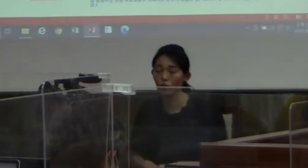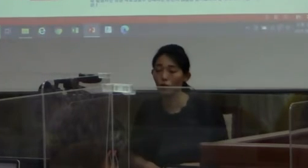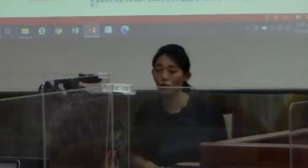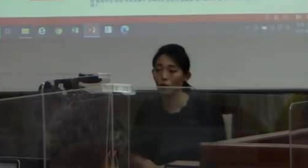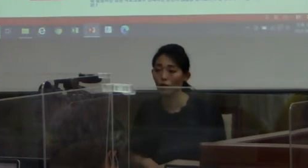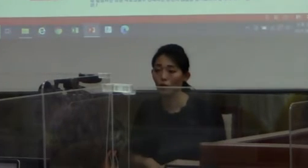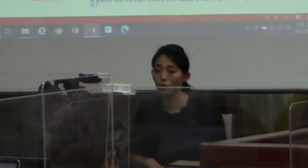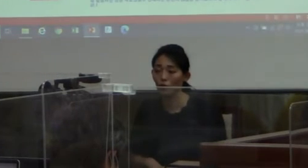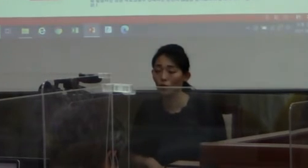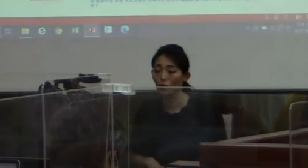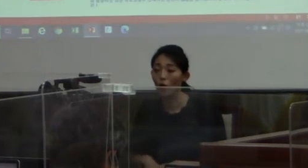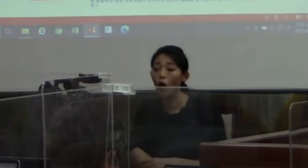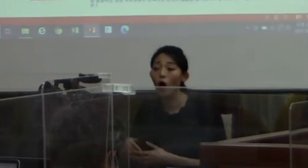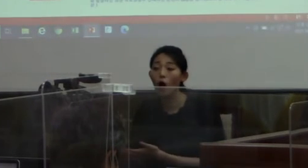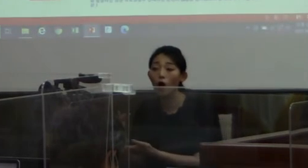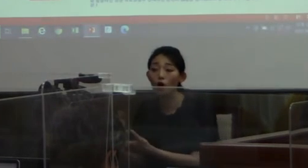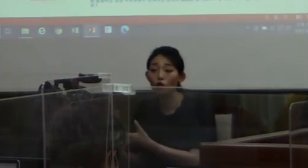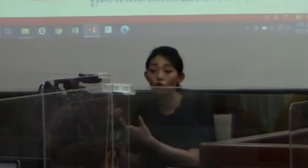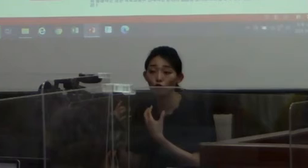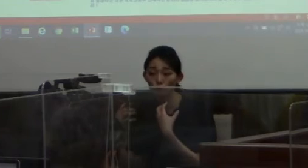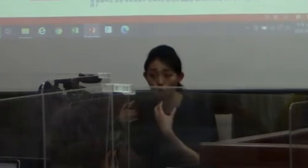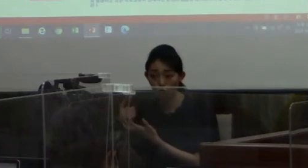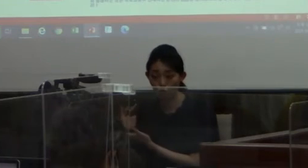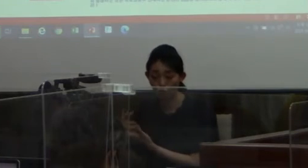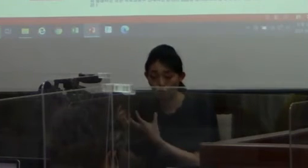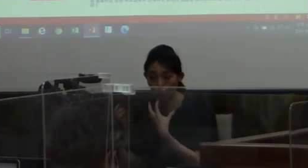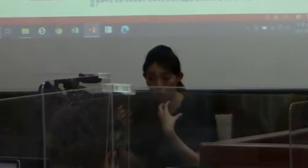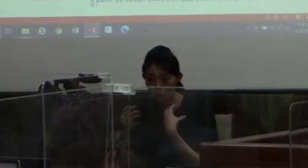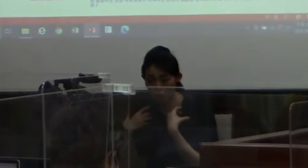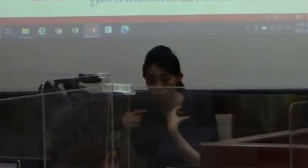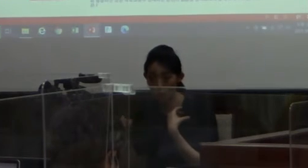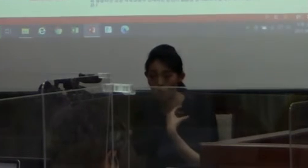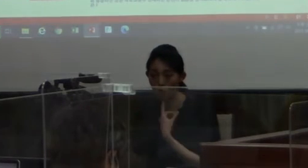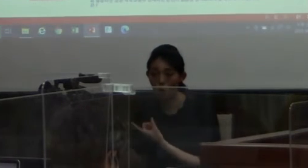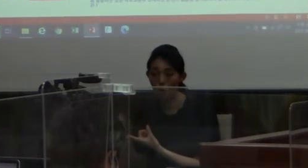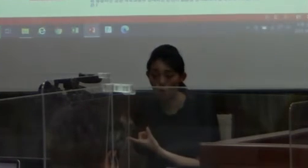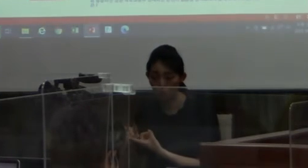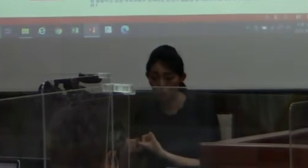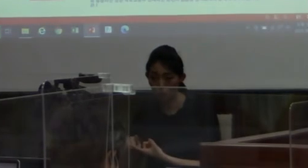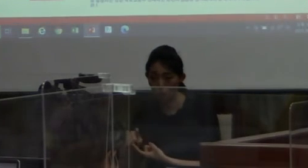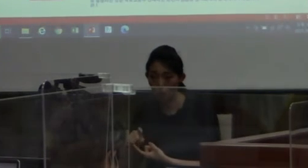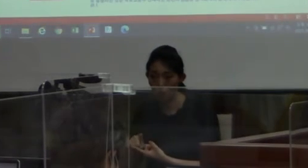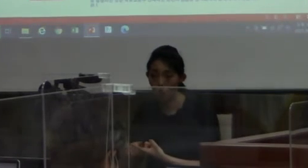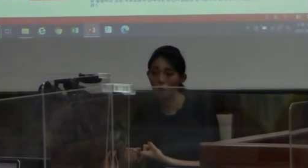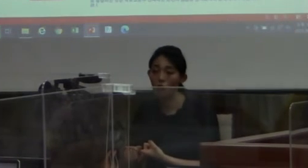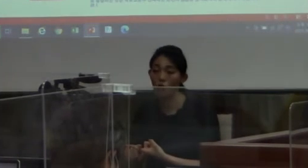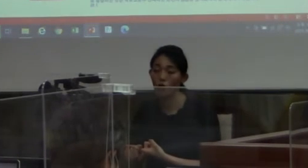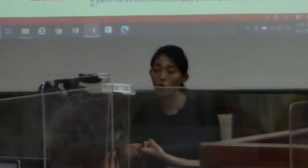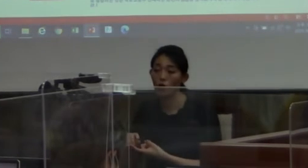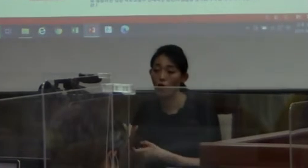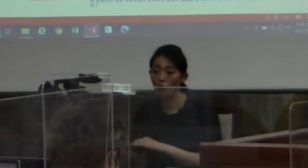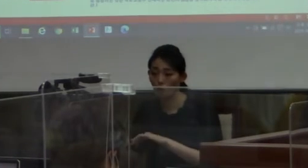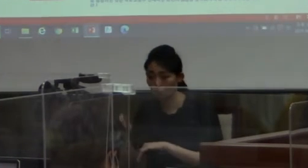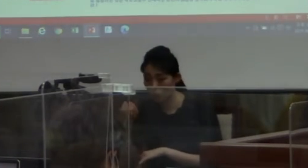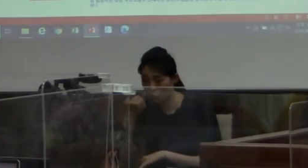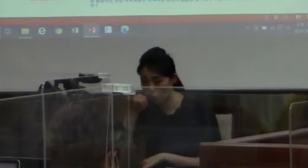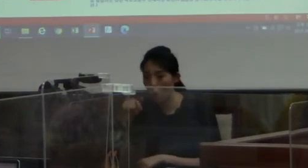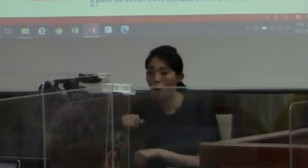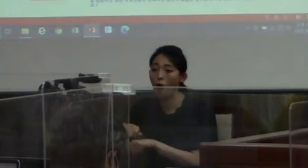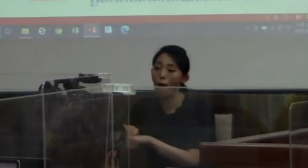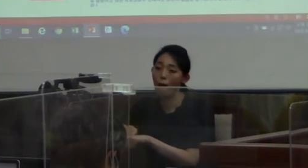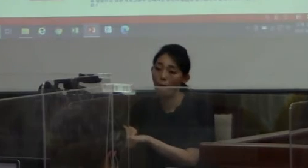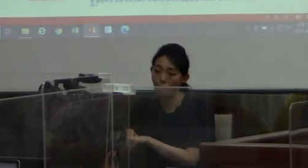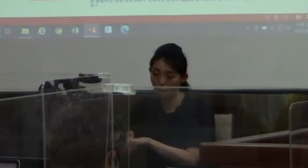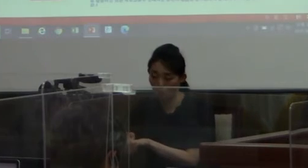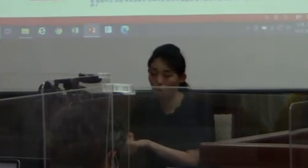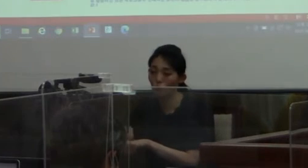뭐라고 되어 있냐면 구청장이 이 부분에 그 제재를 가할 수 있고 벌금도 줄 수 있고 뭐도 있고